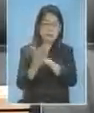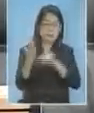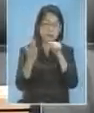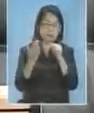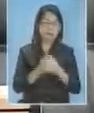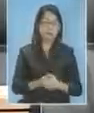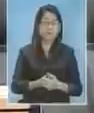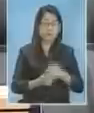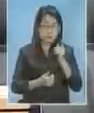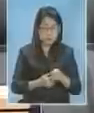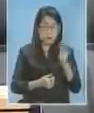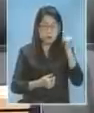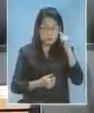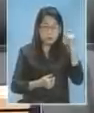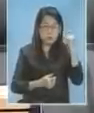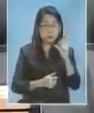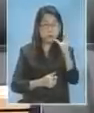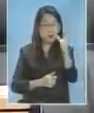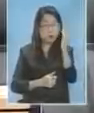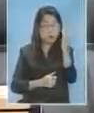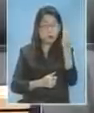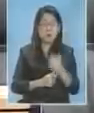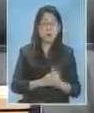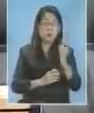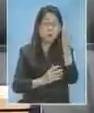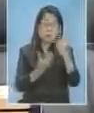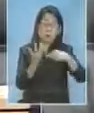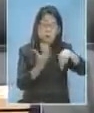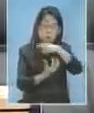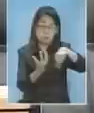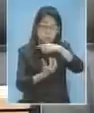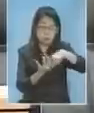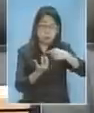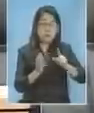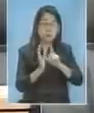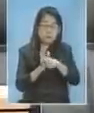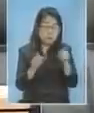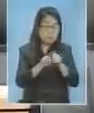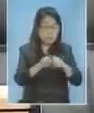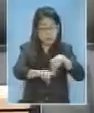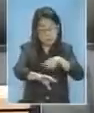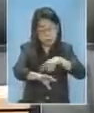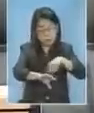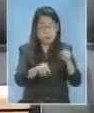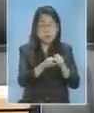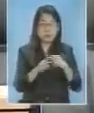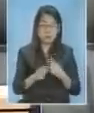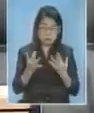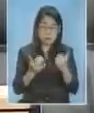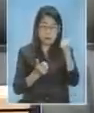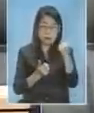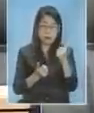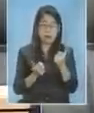ทยแต่ต้องเข้าใจว่าโลกไม่รอประเทศไทยนะครับเวลาก็ไม่รอประเทศไทยอยู่ที่รัฐบาลจะสามาร